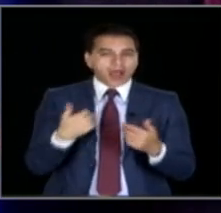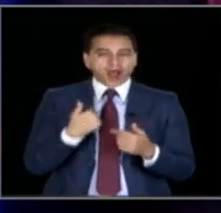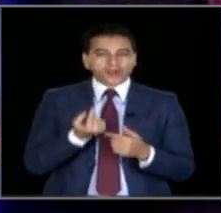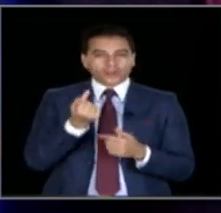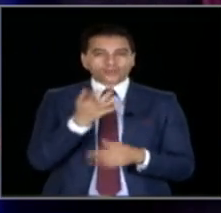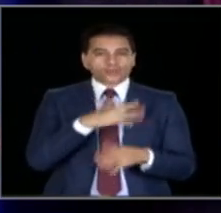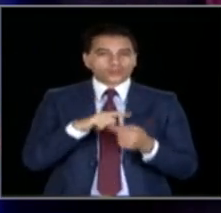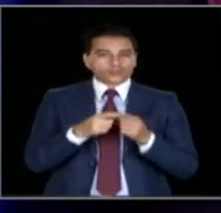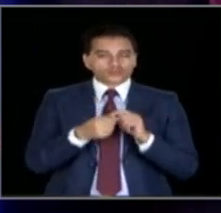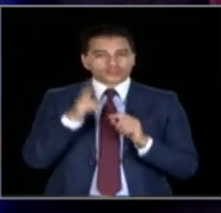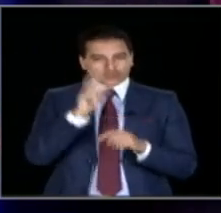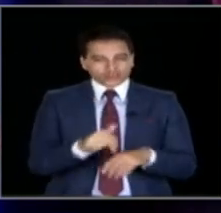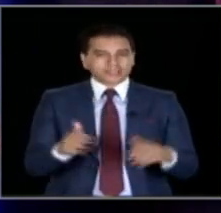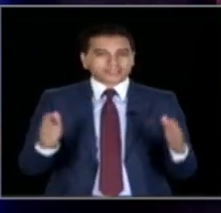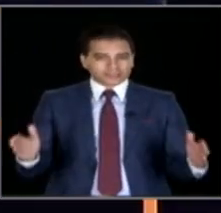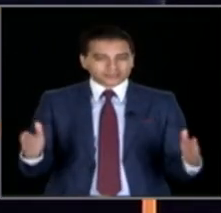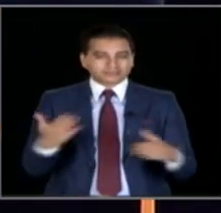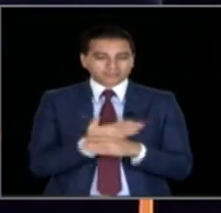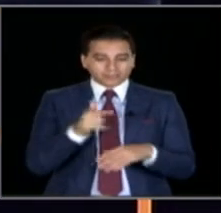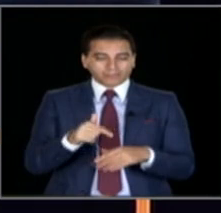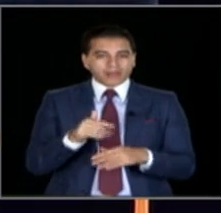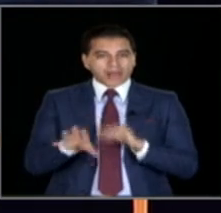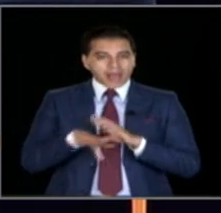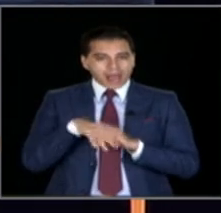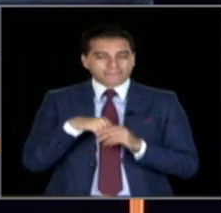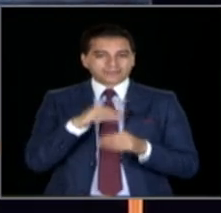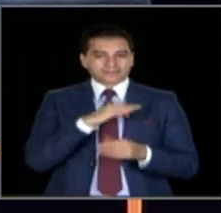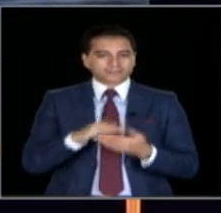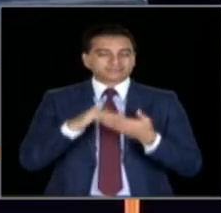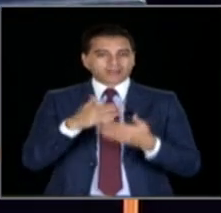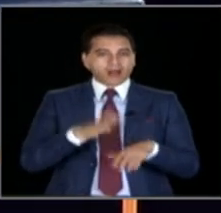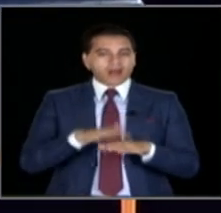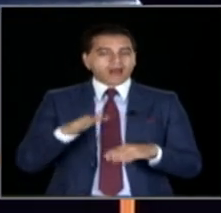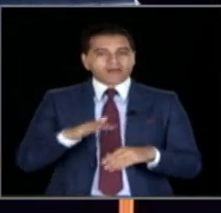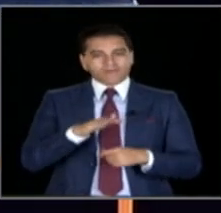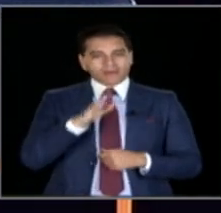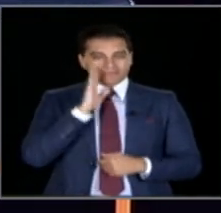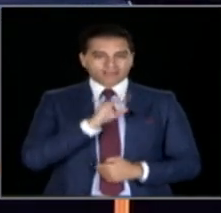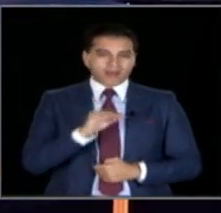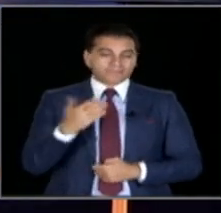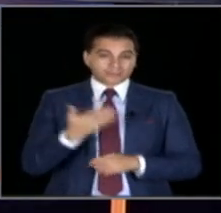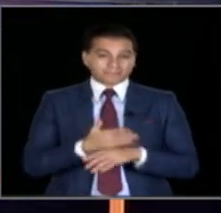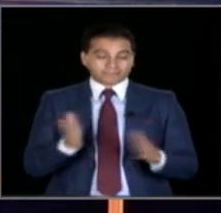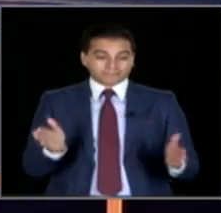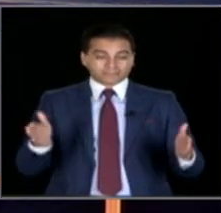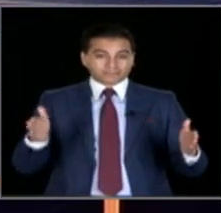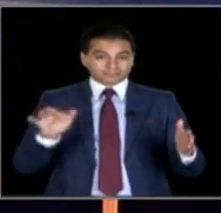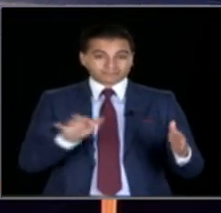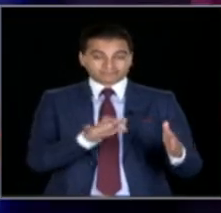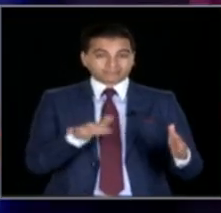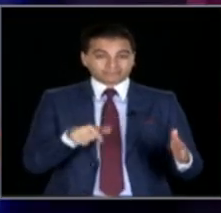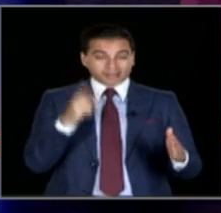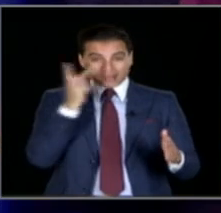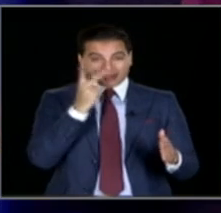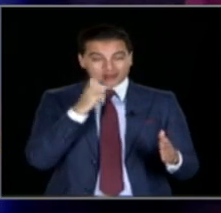لهم الإمكانيات الخاصة بالطلبة اللي تساعدهم ان هم يتعلموا، لان فعلا في اهالي طلبة ما بيبقوش